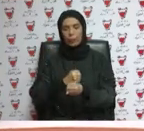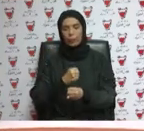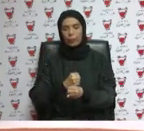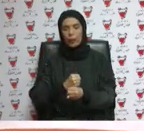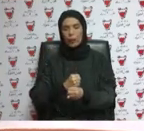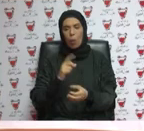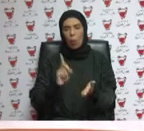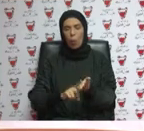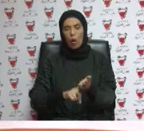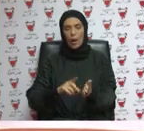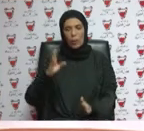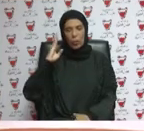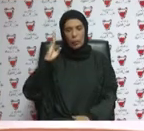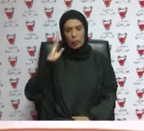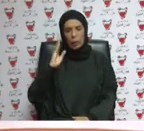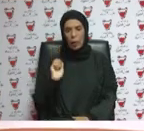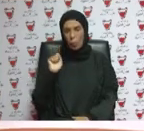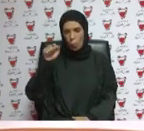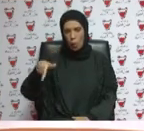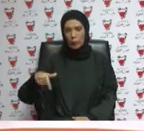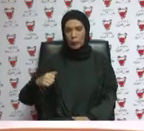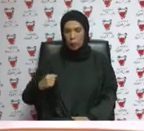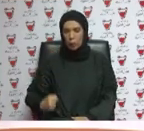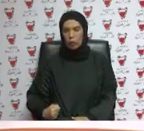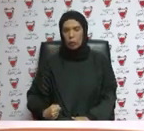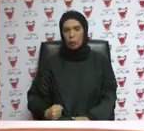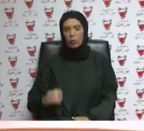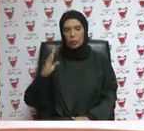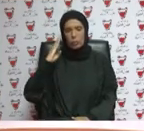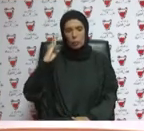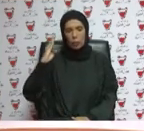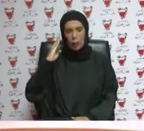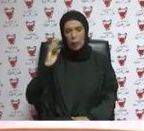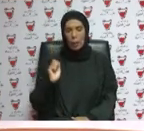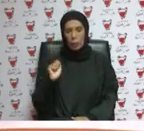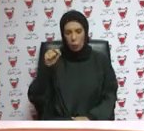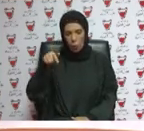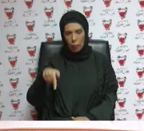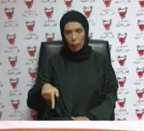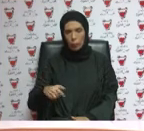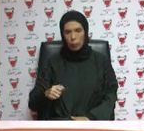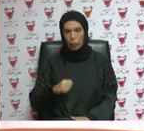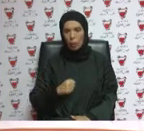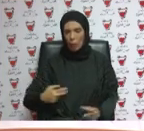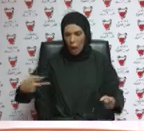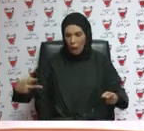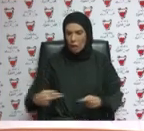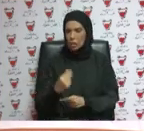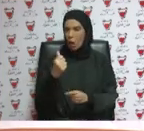اليوم للمواطن البحريني، واجب الشكر لكل مواطن بحريني استقطع من